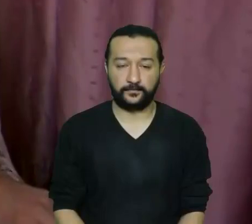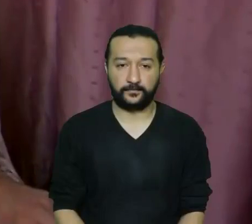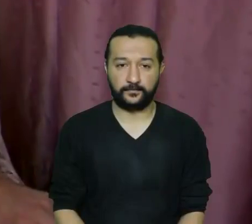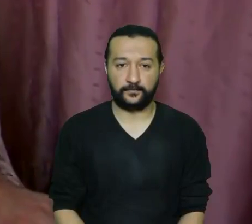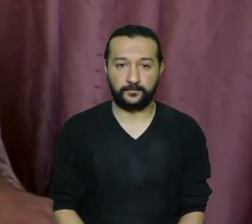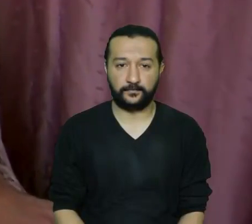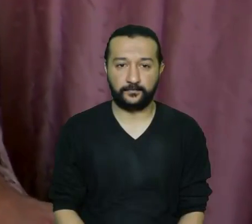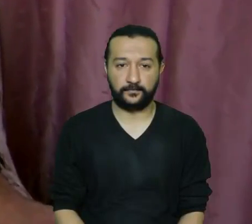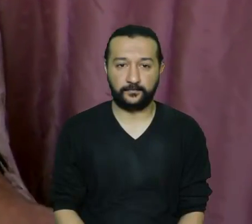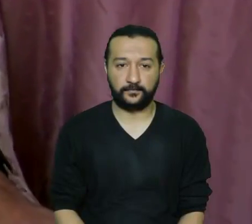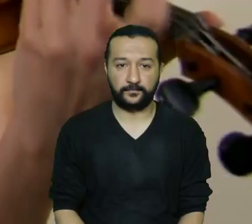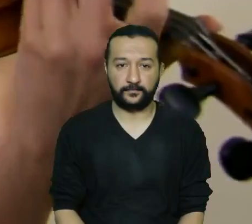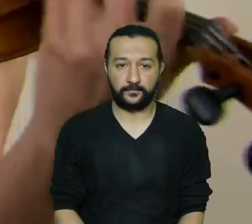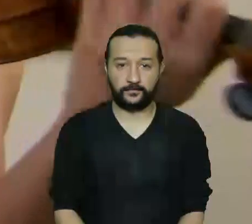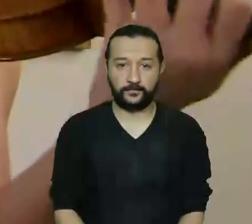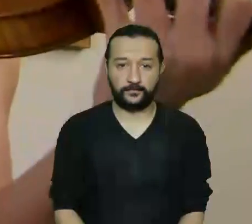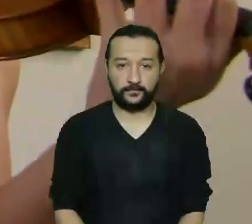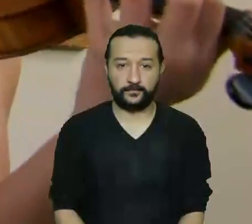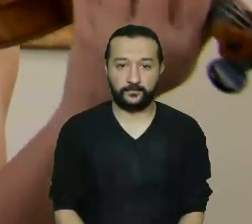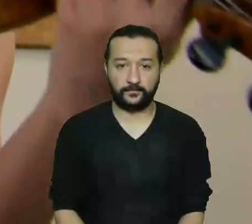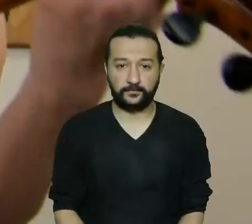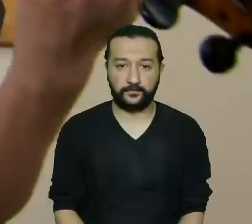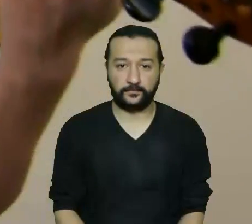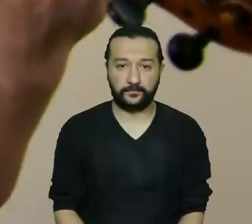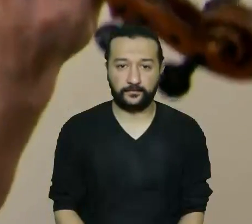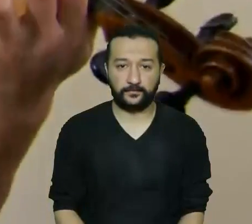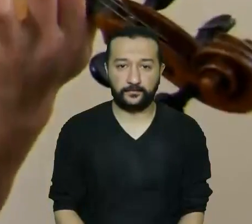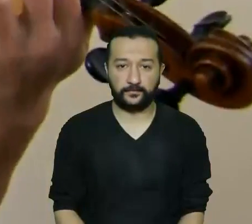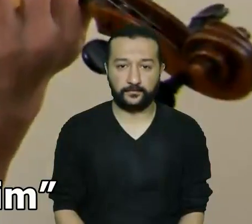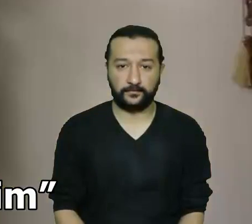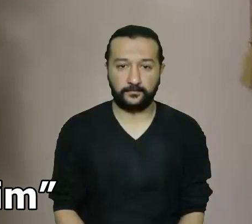devam ediyor. Sarp gözünü kırpmadan onu seyretmekte.